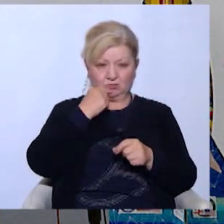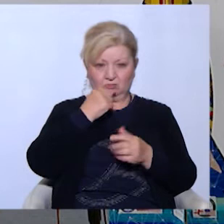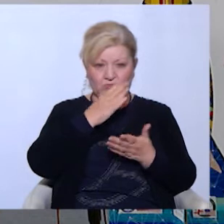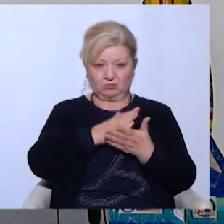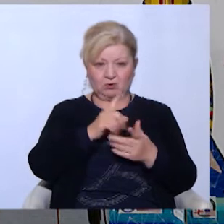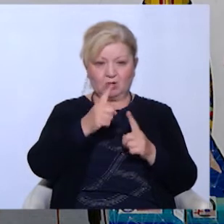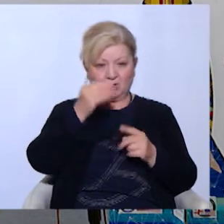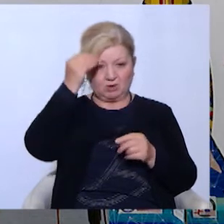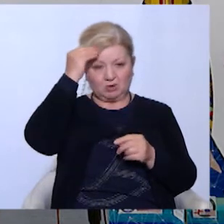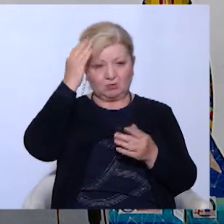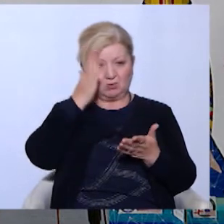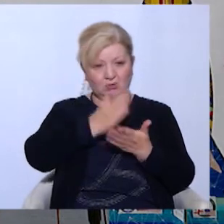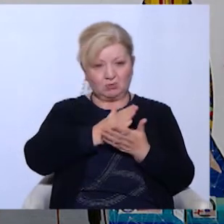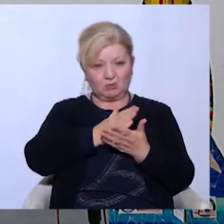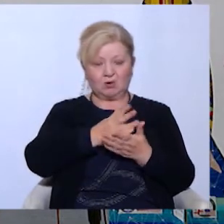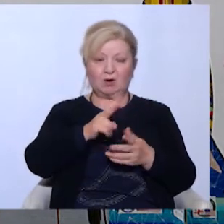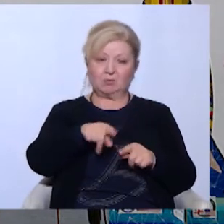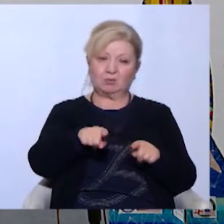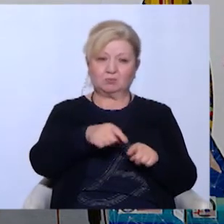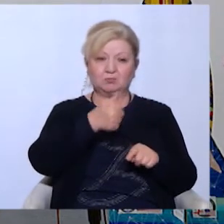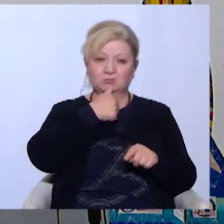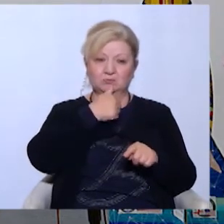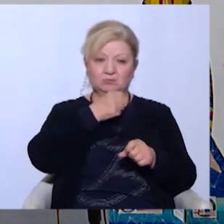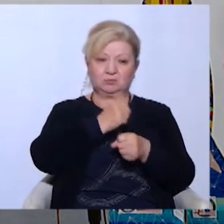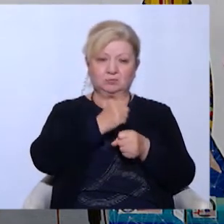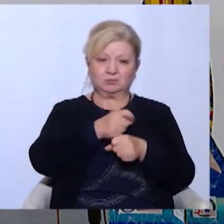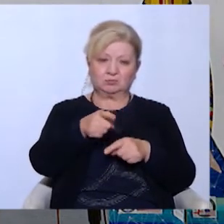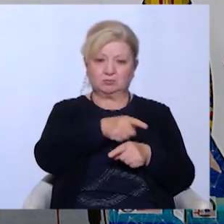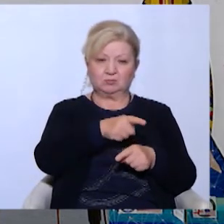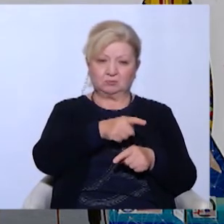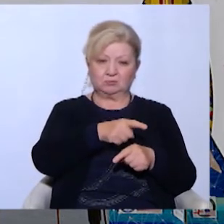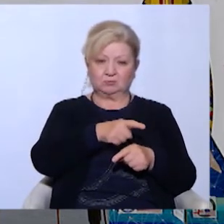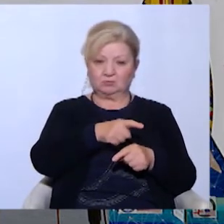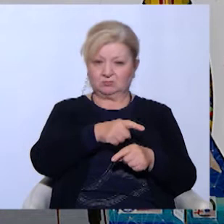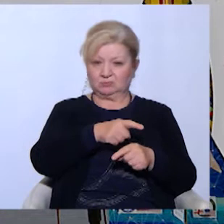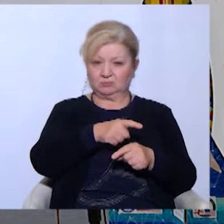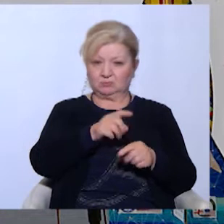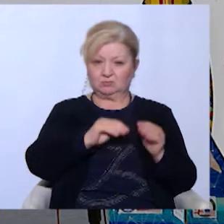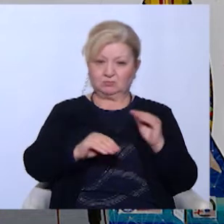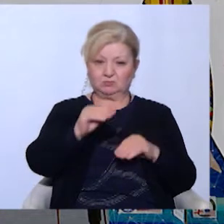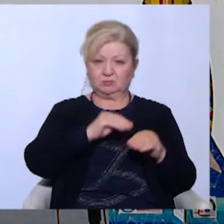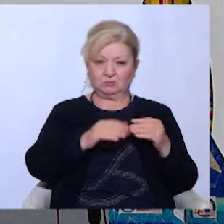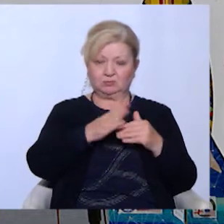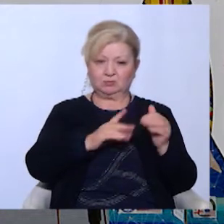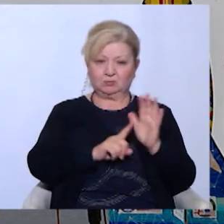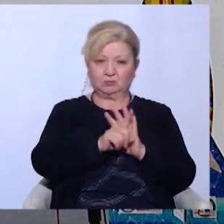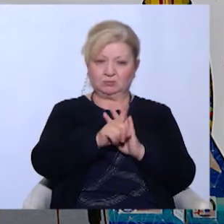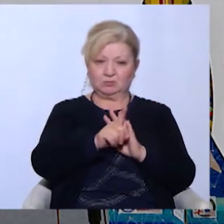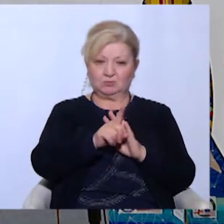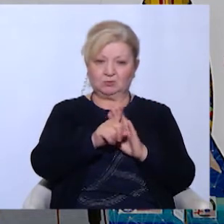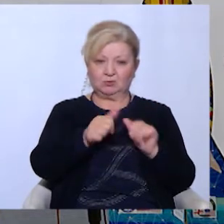არის ყველაზე რთული. ერთი არის იდეა გაჩნდა. აბა მიდი, შეეძლე და განახორციელე.